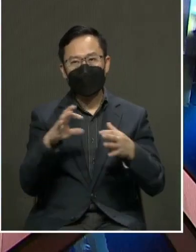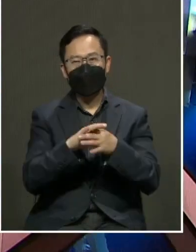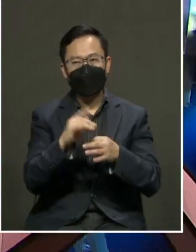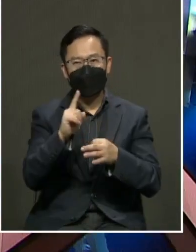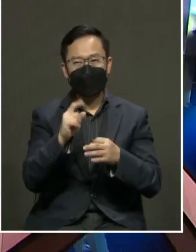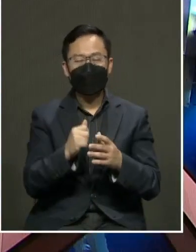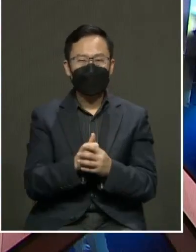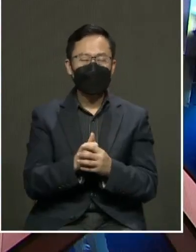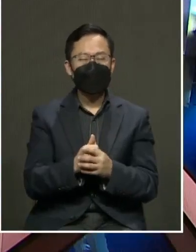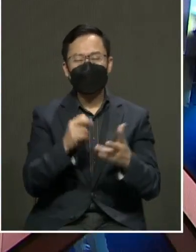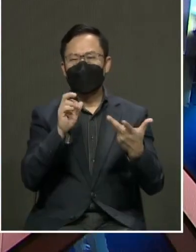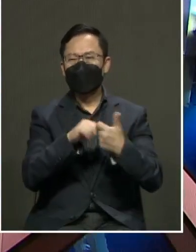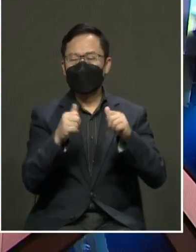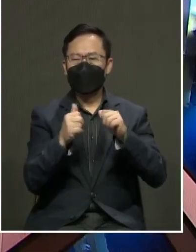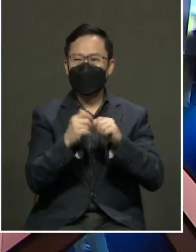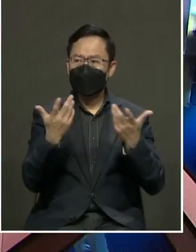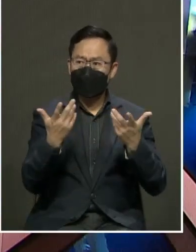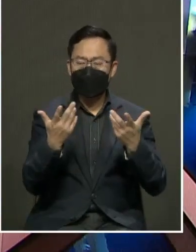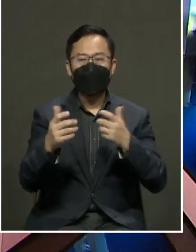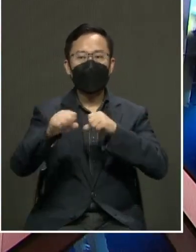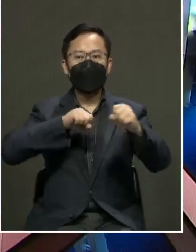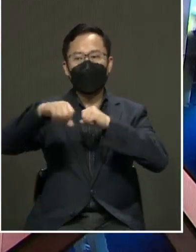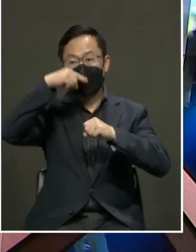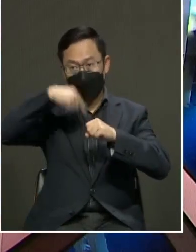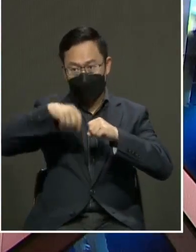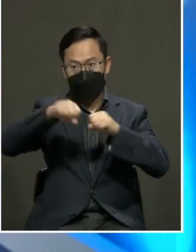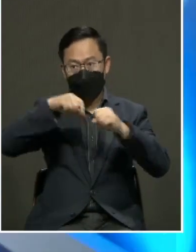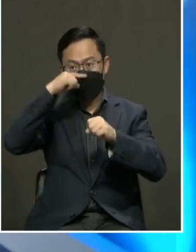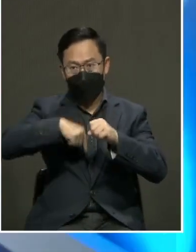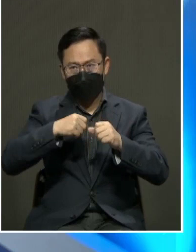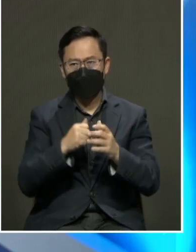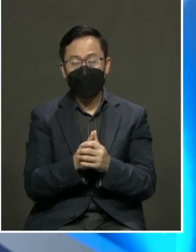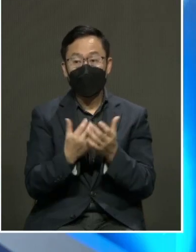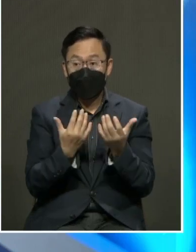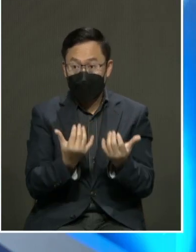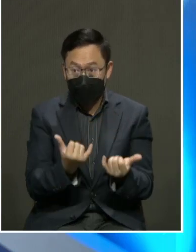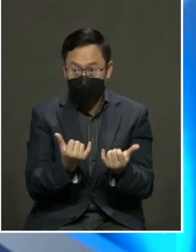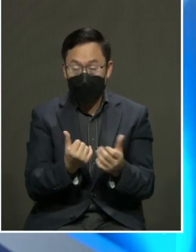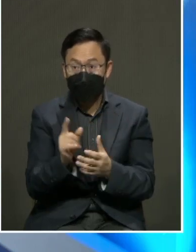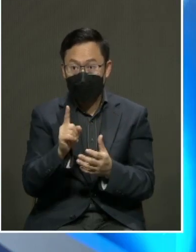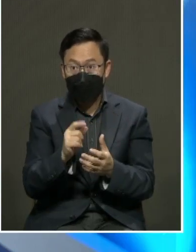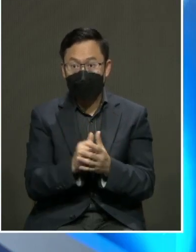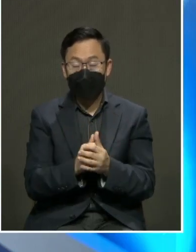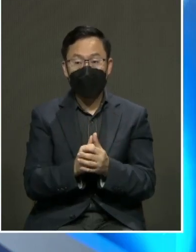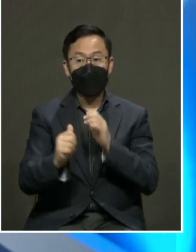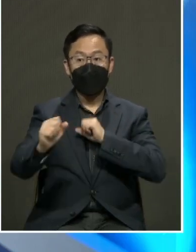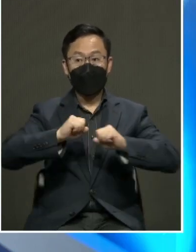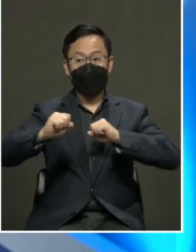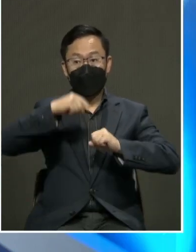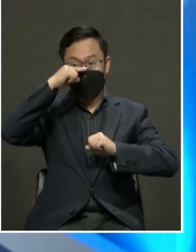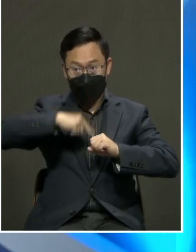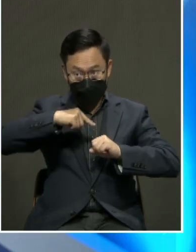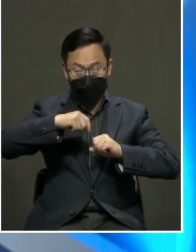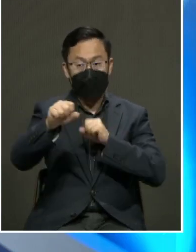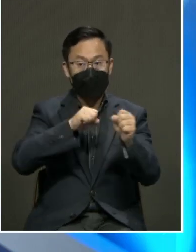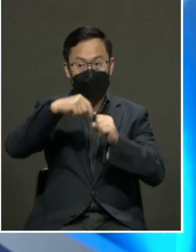สถานการณ์ของการแข่งขันศึกมวยไทยค่ะที่ต้องบอกว่าเป็นเรื่องที่น่ายินดีนะ ค่ะ คือเยาวชนไทยของเราเนี่ยสามารถผ่านเข้